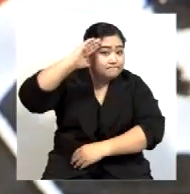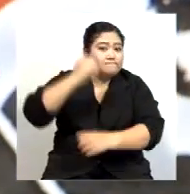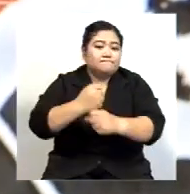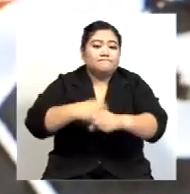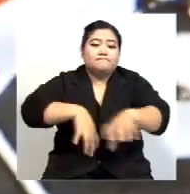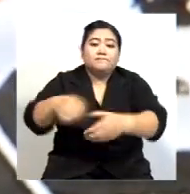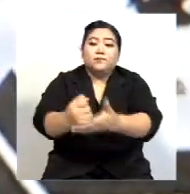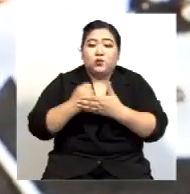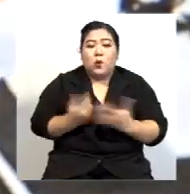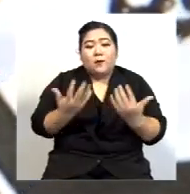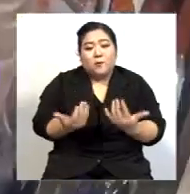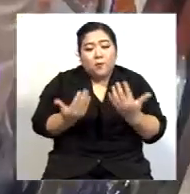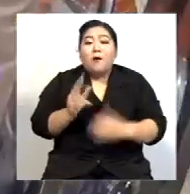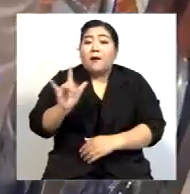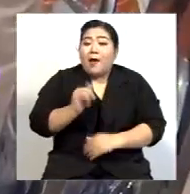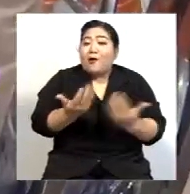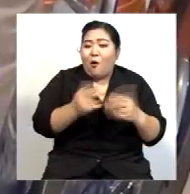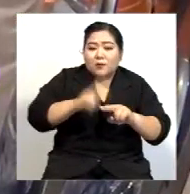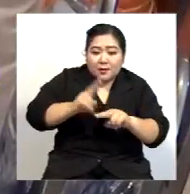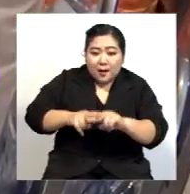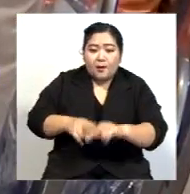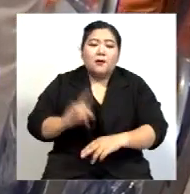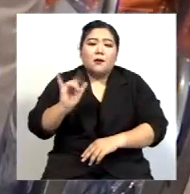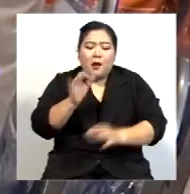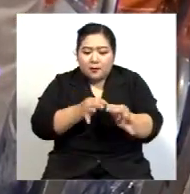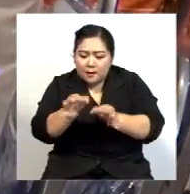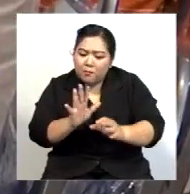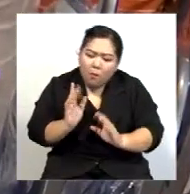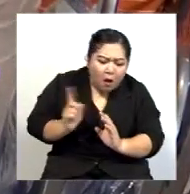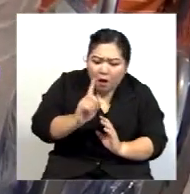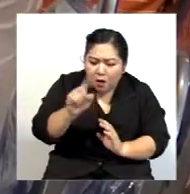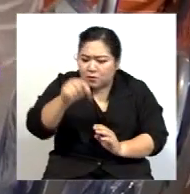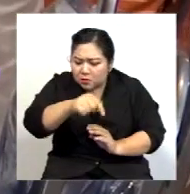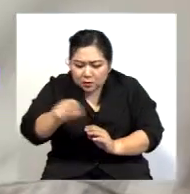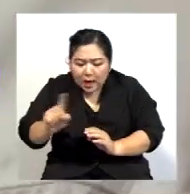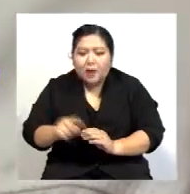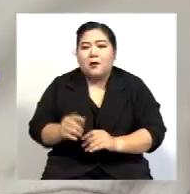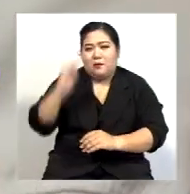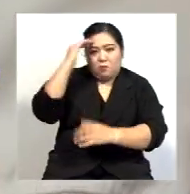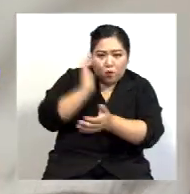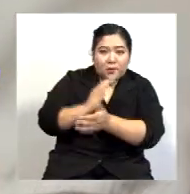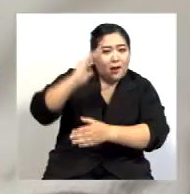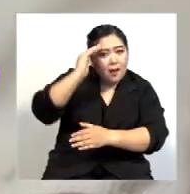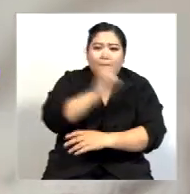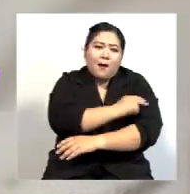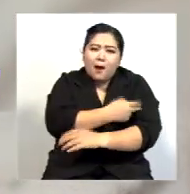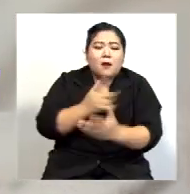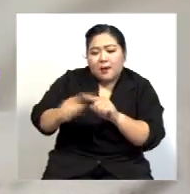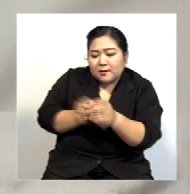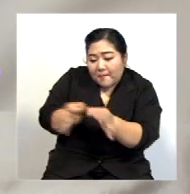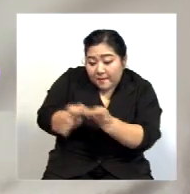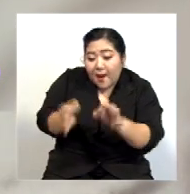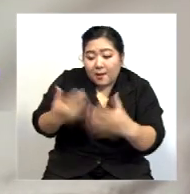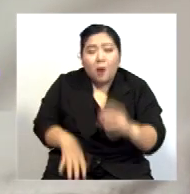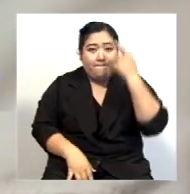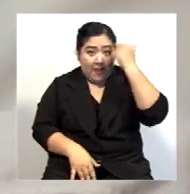พอเนี่ยค่ะญาติไปติดต่อเจ้าหน้าที่ก็จะอธิบายขั้นตอนการใช้งานแล้วก็อนุญาตให้พูดคุยกันได้นะคะแม่ของนักศึกษา